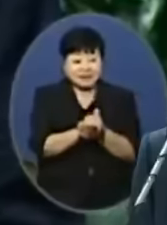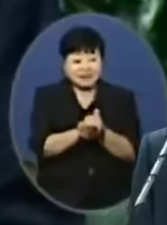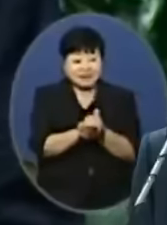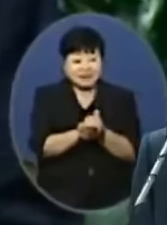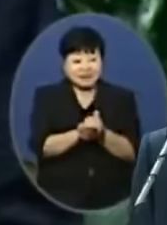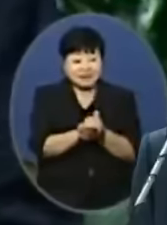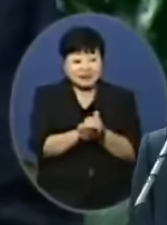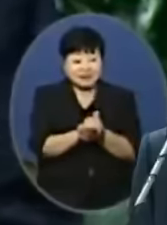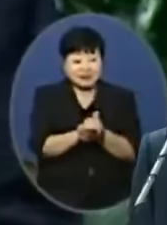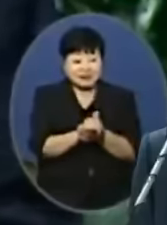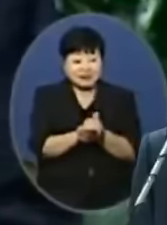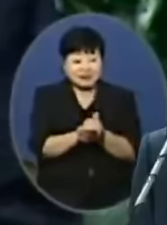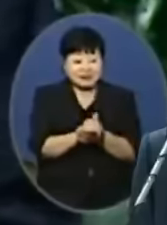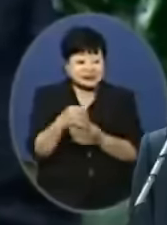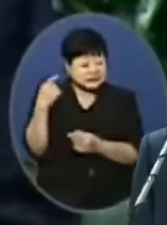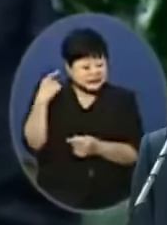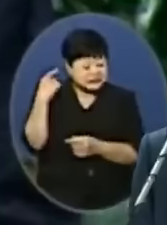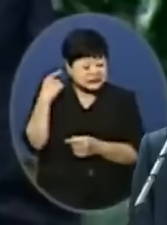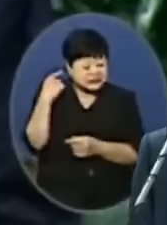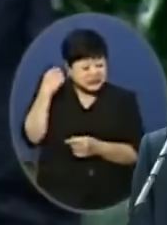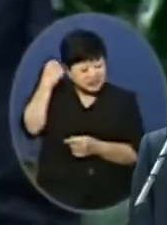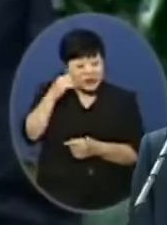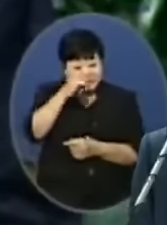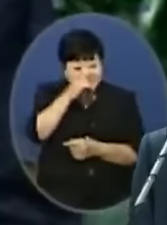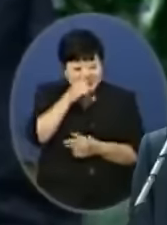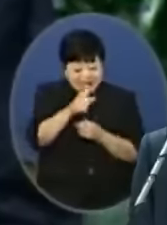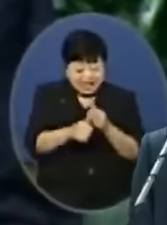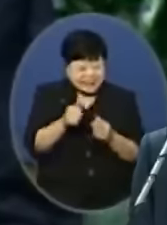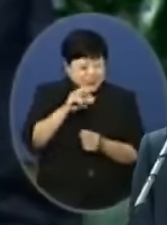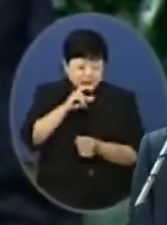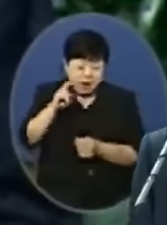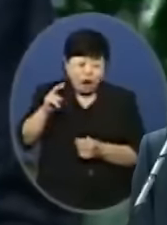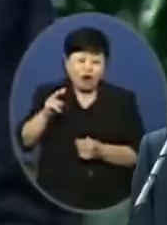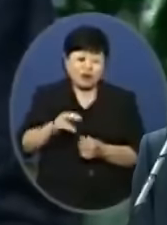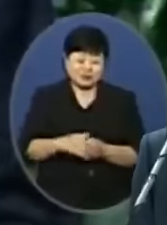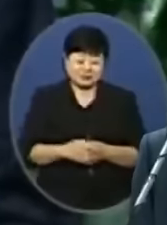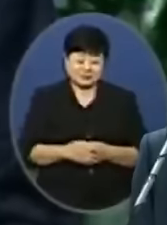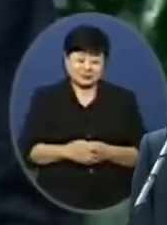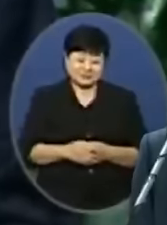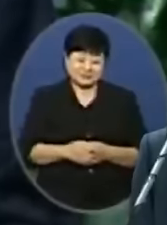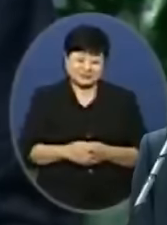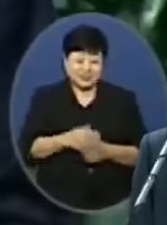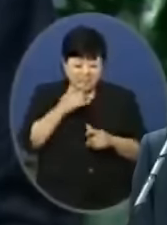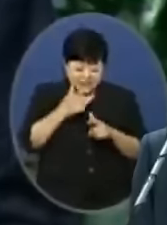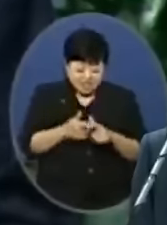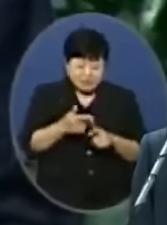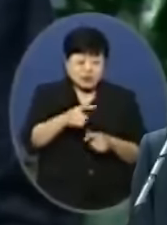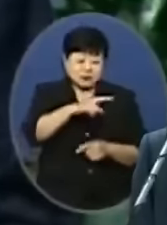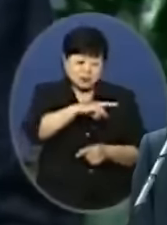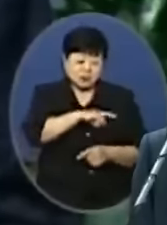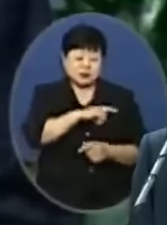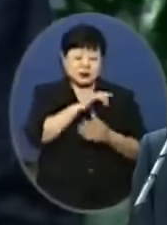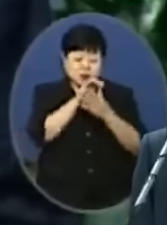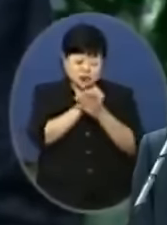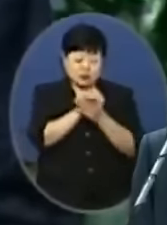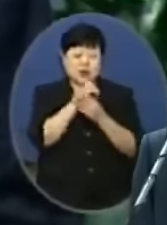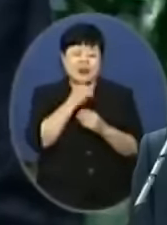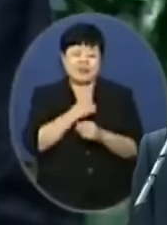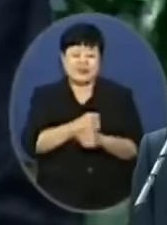지나가면서 들은 게 기억이 나서 하나님이여 예수님 이름으로 기도합니다.